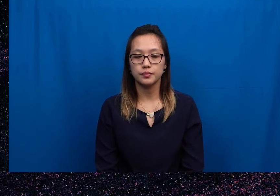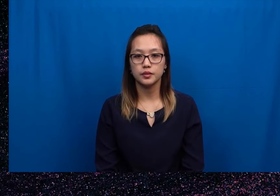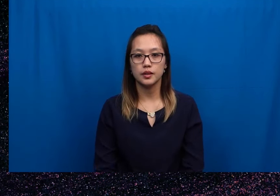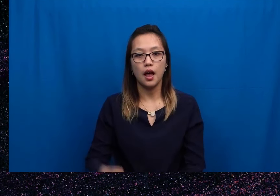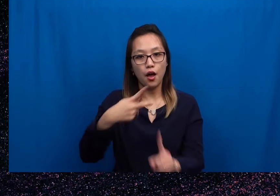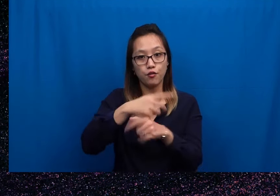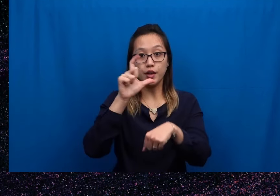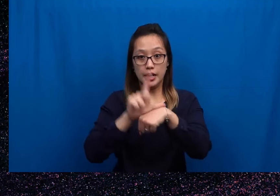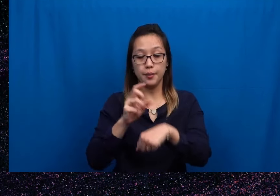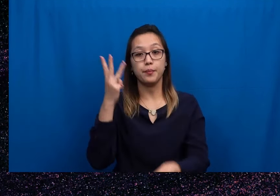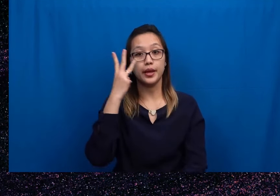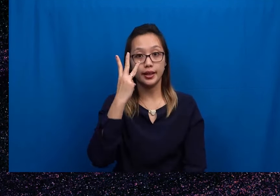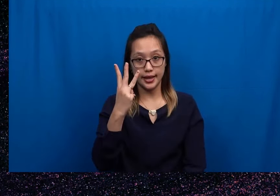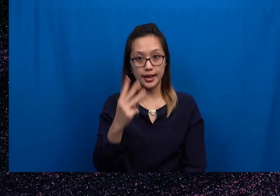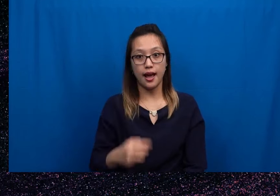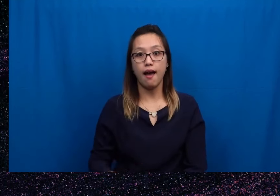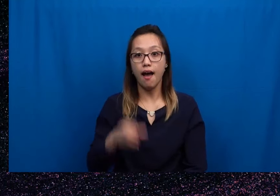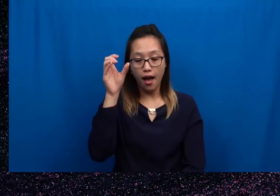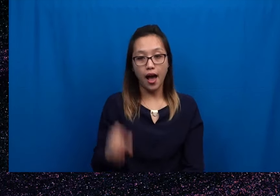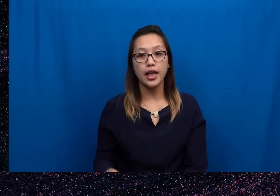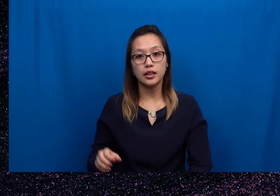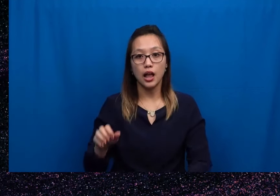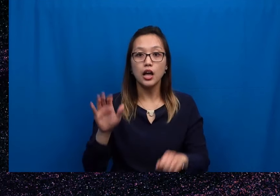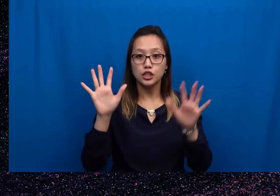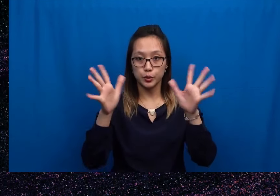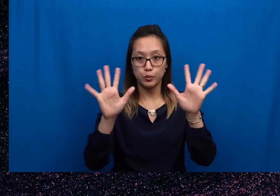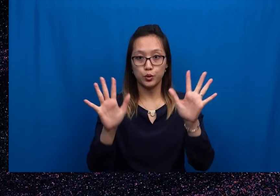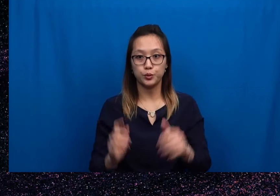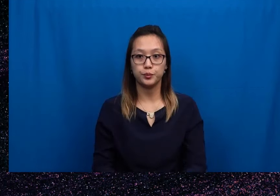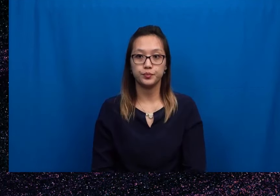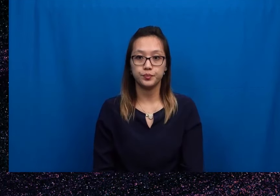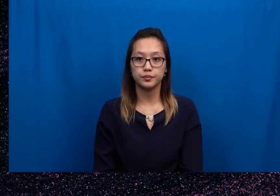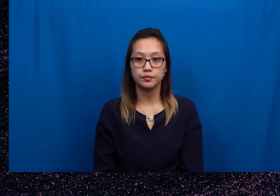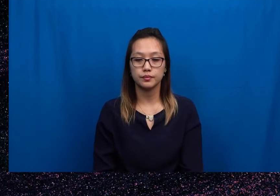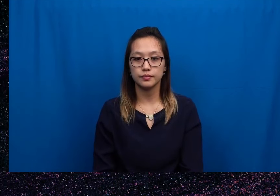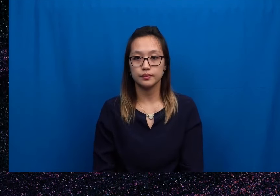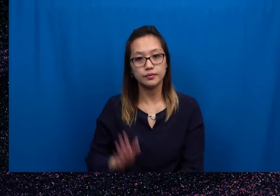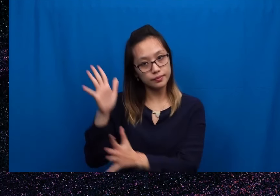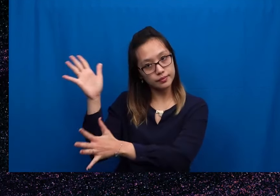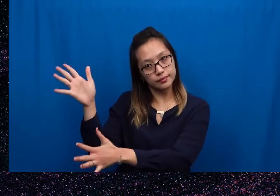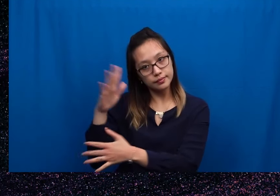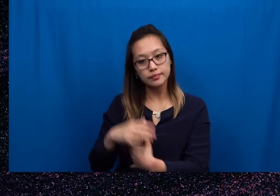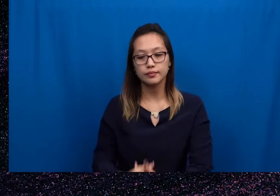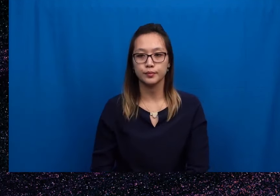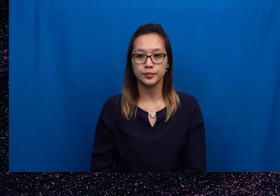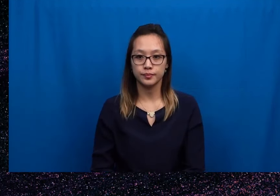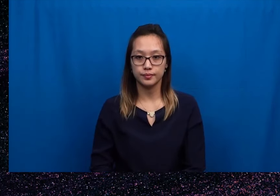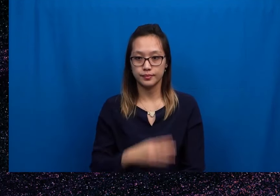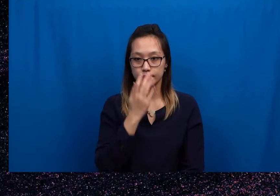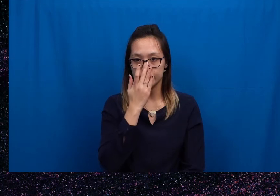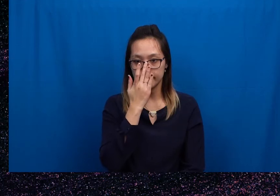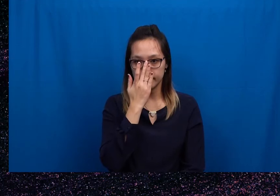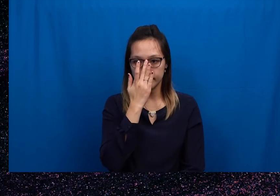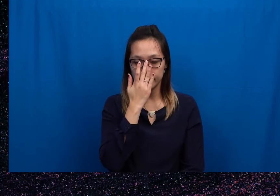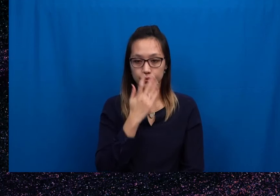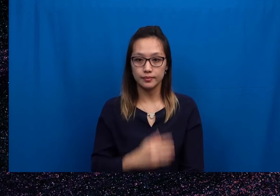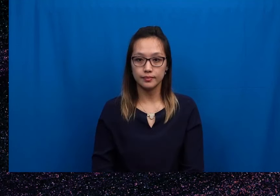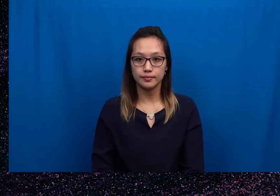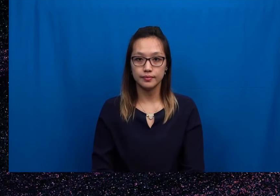dia dan kuasa kebangkitannya. Dan persekutuan dalam penderitaannya. Di mana aku menjadi serupa dengan dia